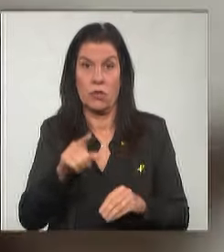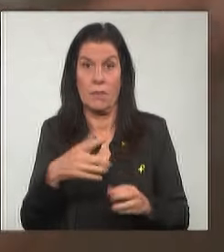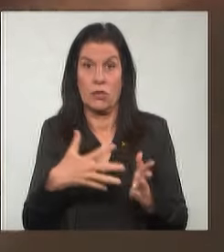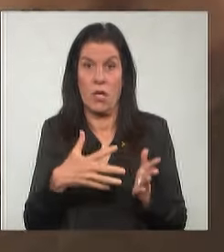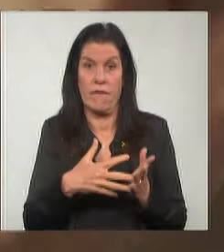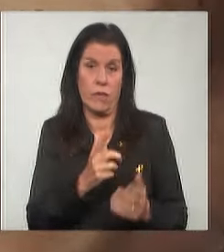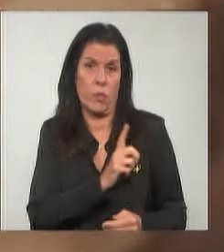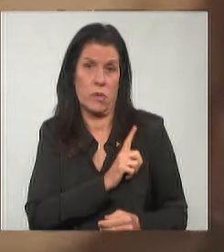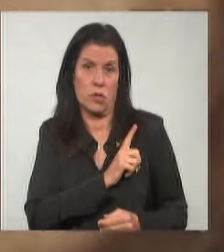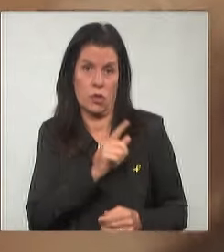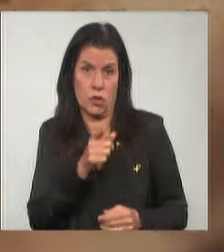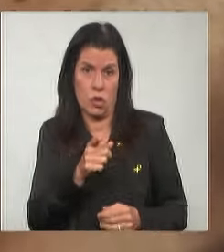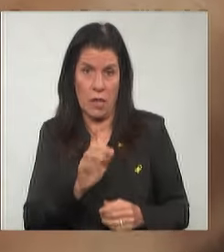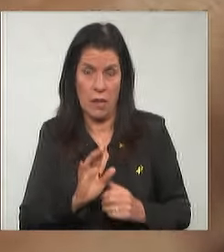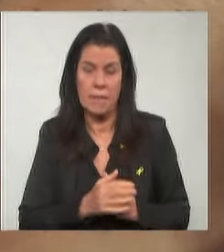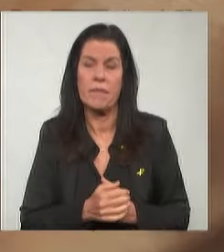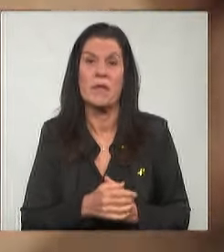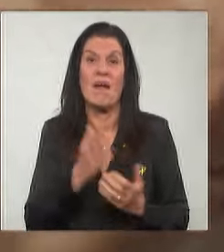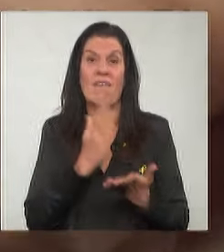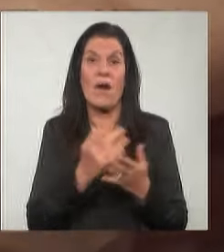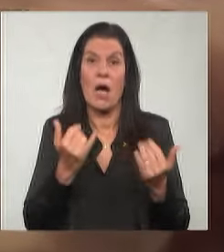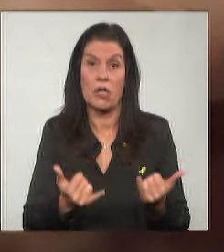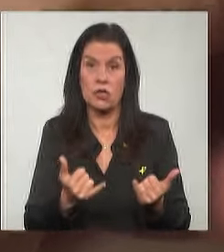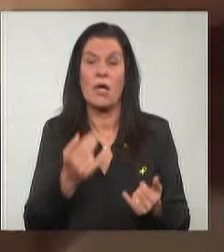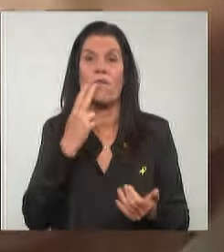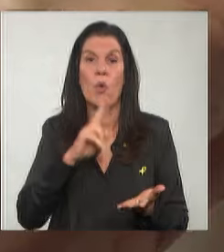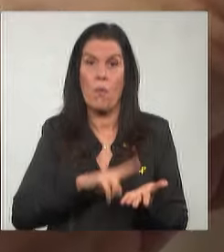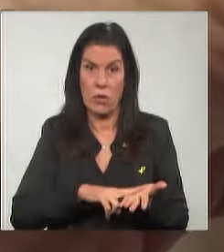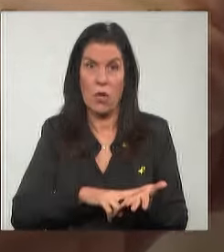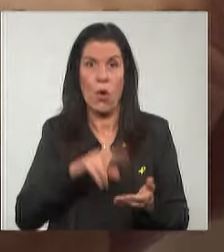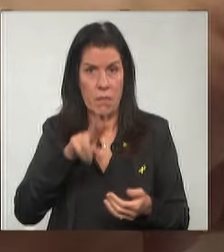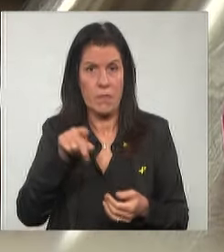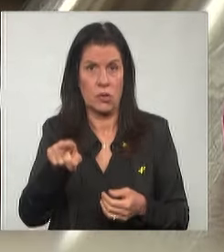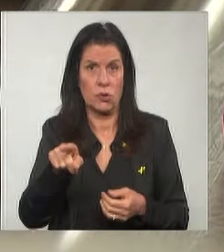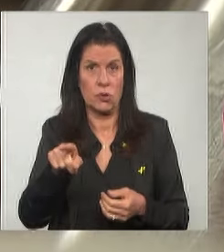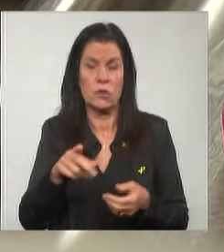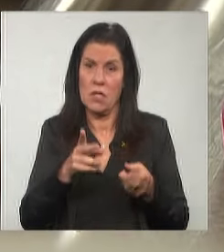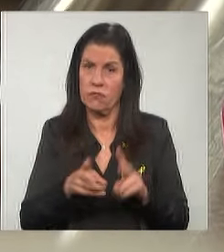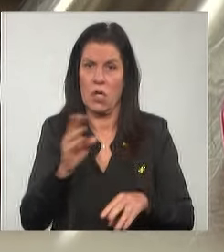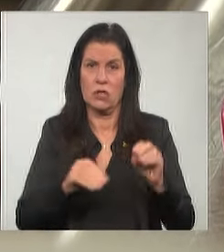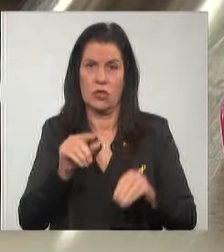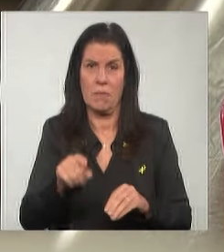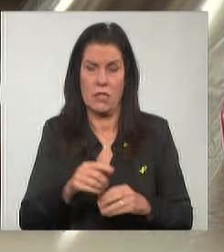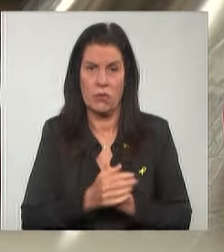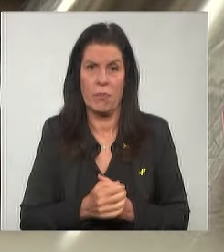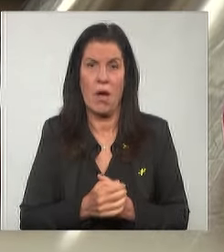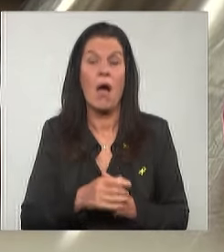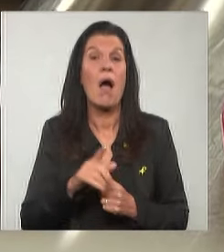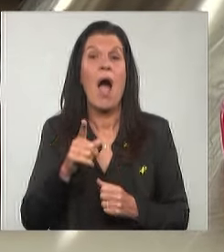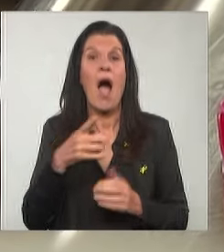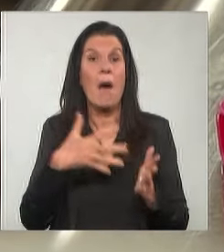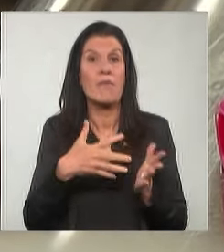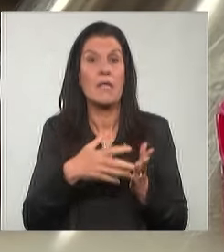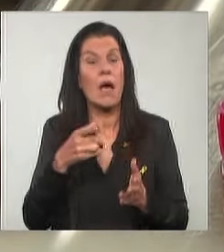הרחם, וכבר עכשיו היא נמצאת בכמה מקופות החולים ונשים יכולות להשתמש בה. היתרון הוא כפול, הבדיקה תהיה יותר